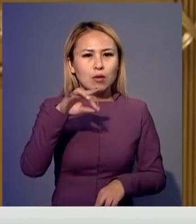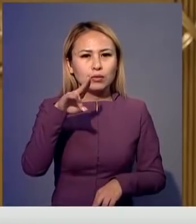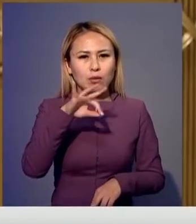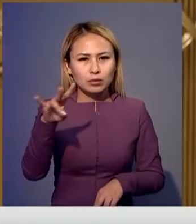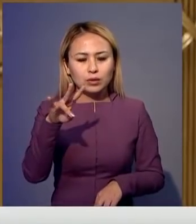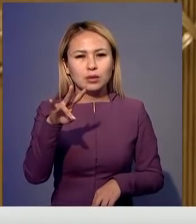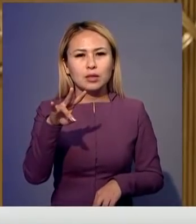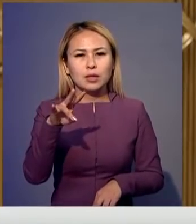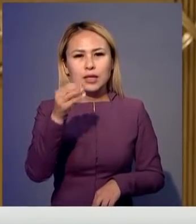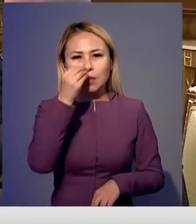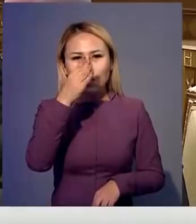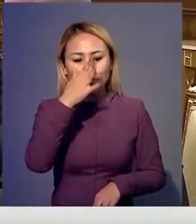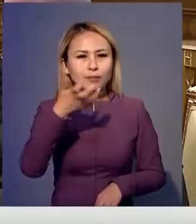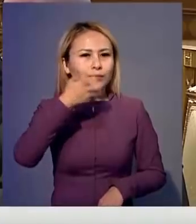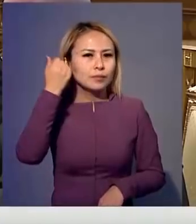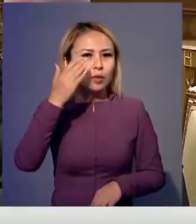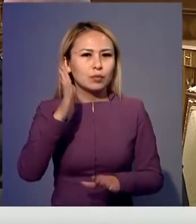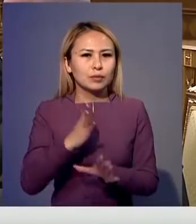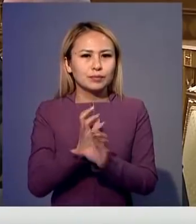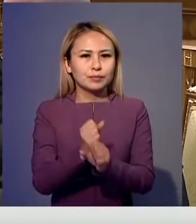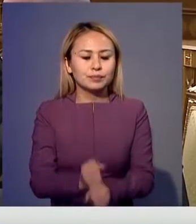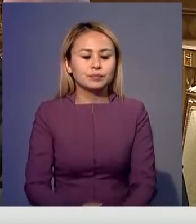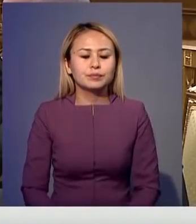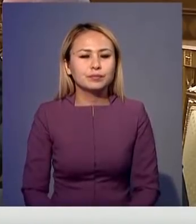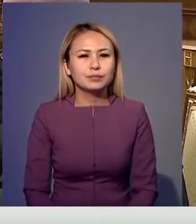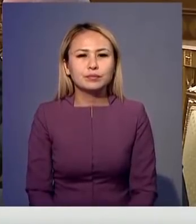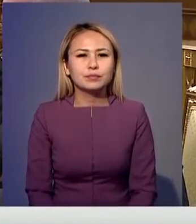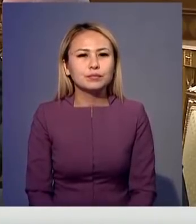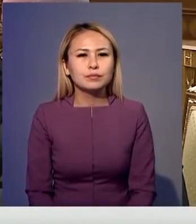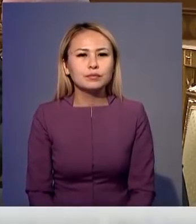бағыттарына тауар тасымалдау уақыты қысқара түседі.